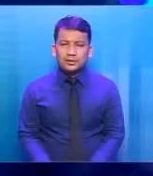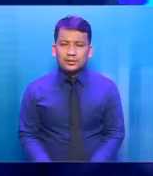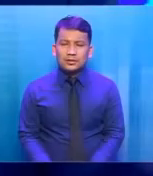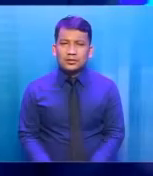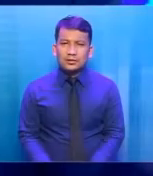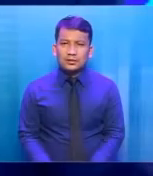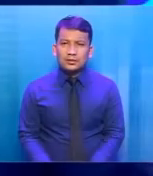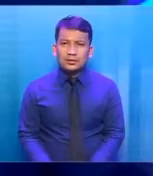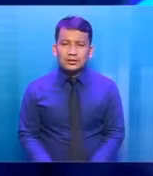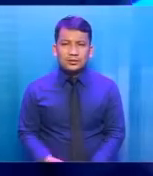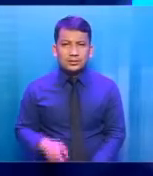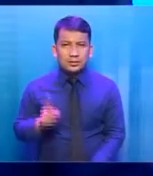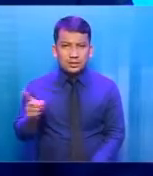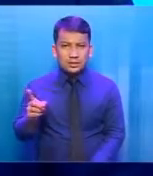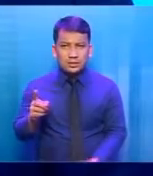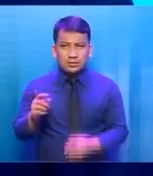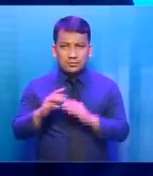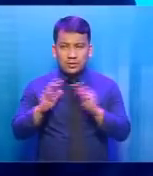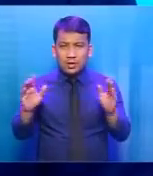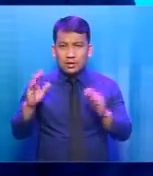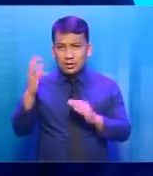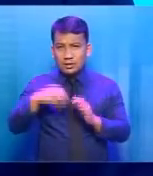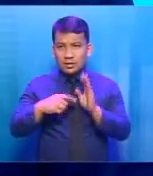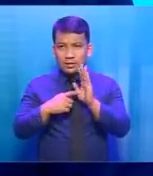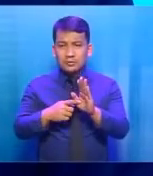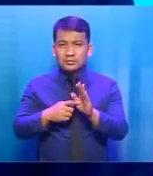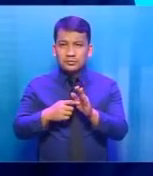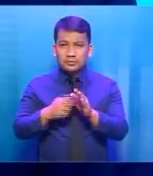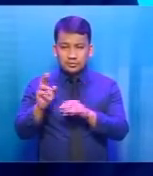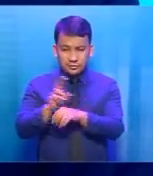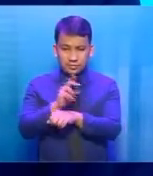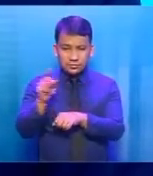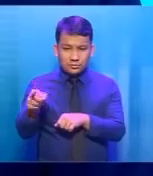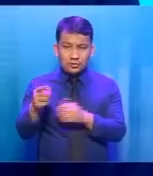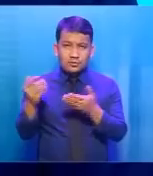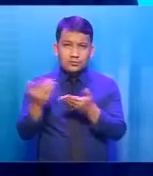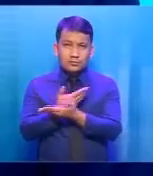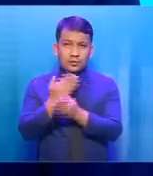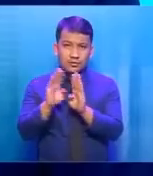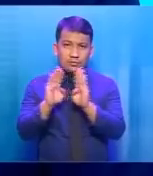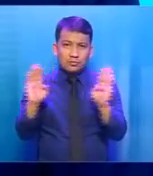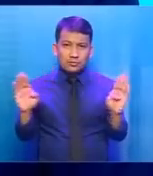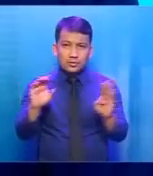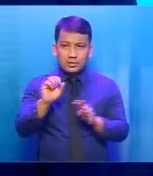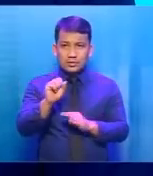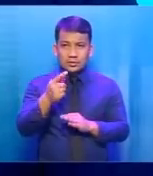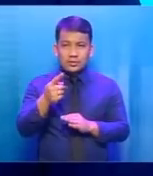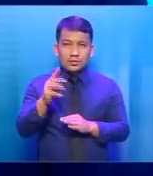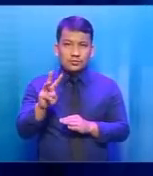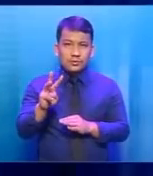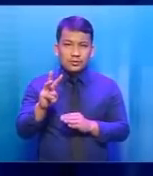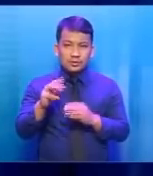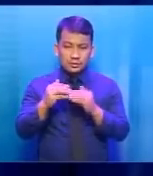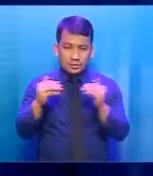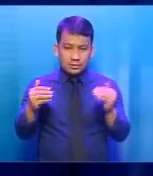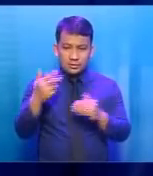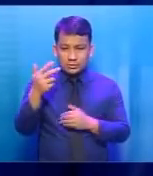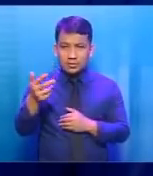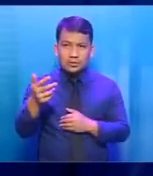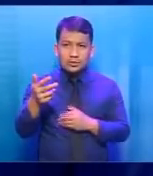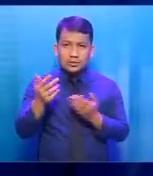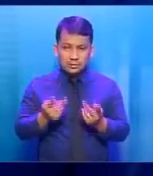Sa mga kapatid nating motorista, lubos-lubusin niyo po na ang pagdaan sa bagong bukas na Skyway Stage 3. Naghain kasi